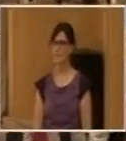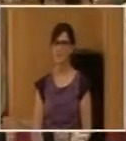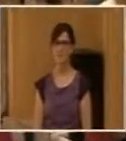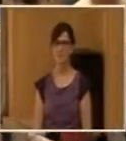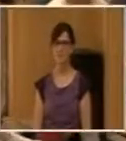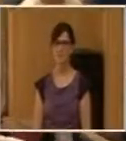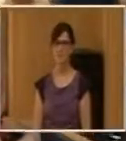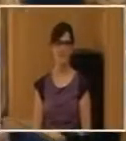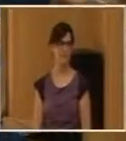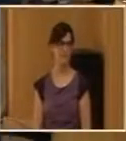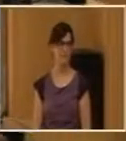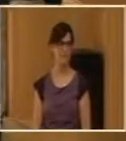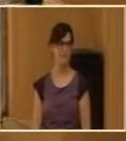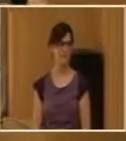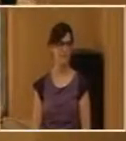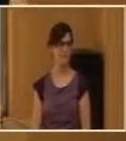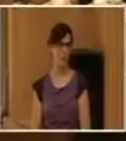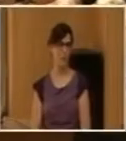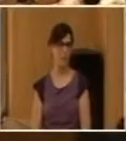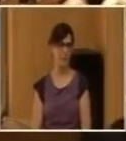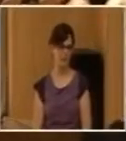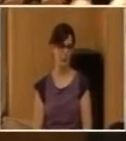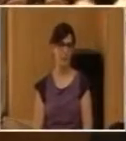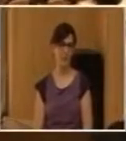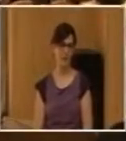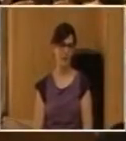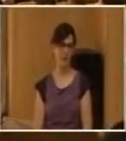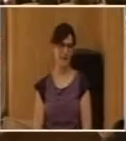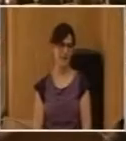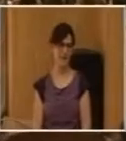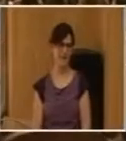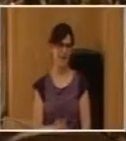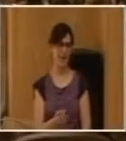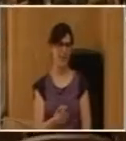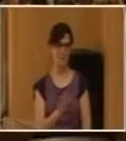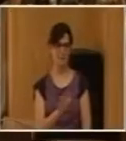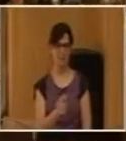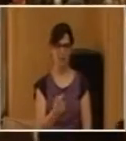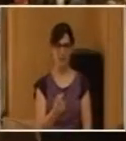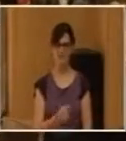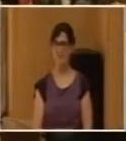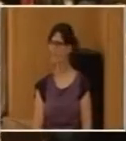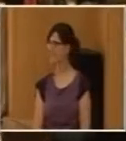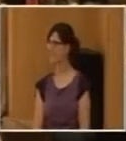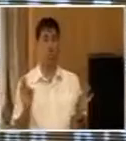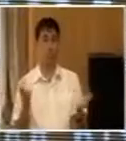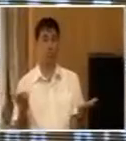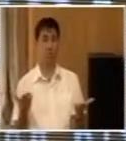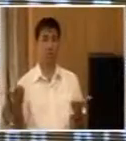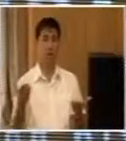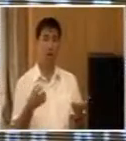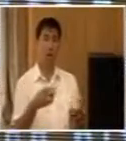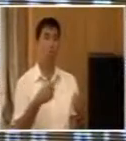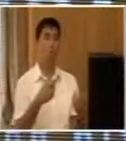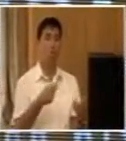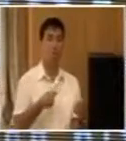Janë 100 milion dollar të humbura gjatë 8 viteve të qeverisjes së Partisë Demokratike që kanë shkuar për njerëzit e gabuar si ndihmë ekonomike. Kjo